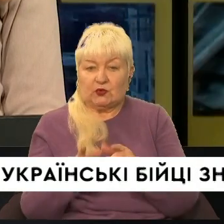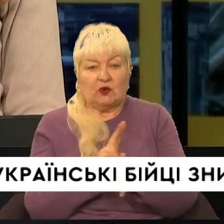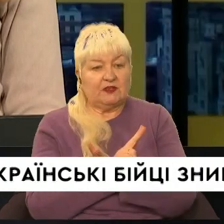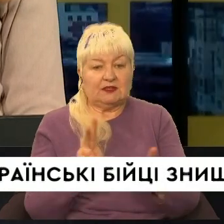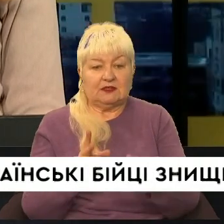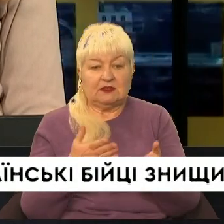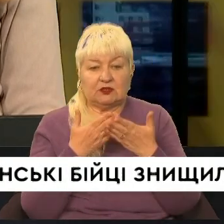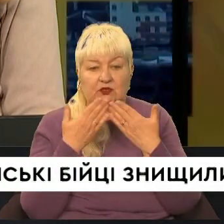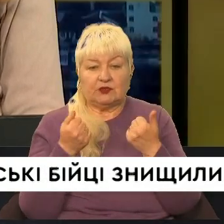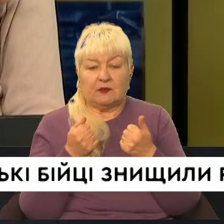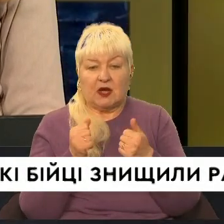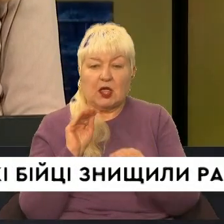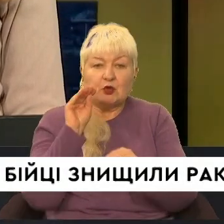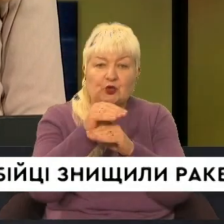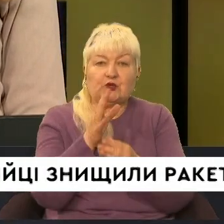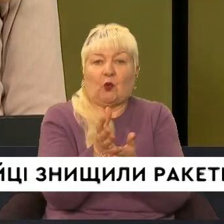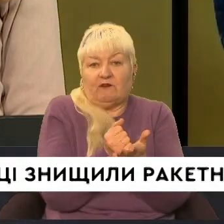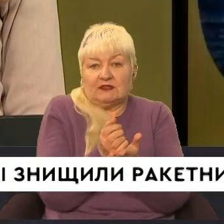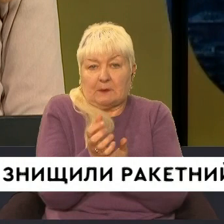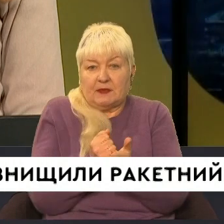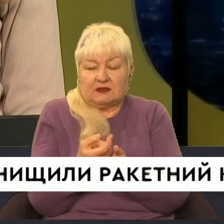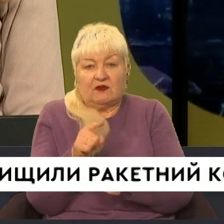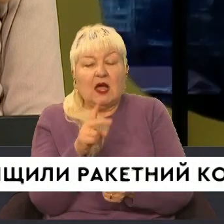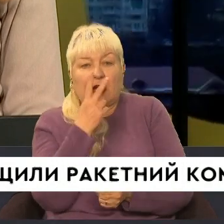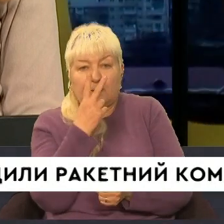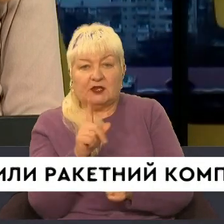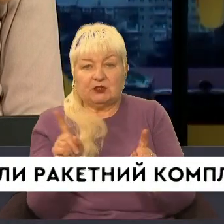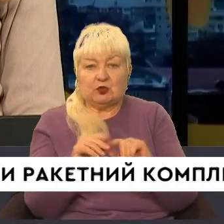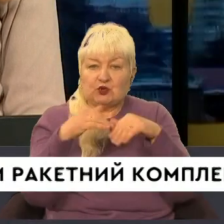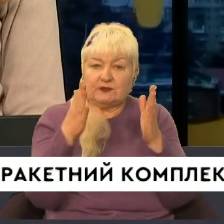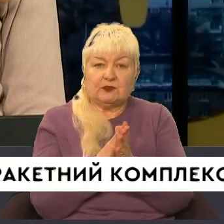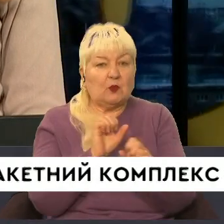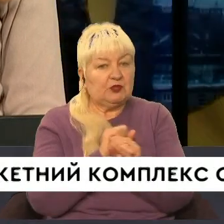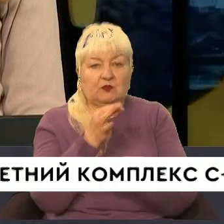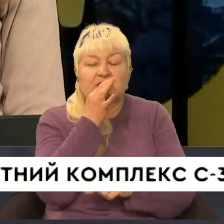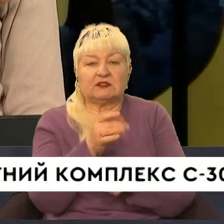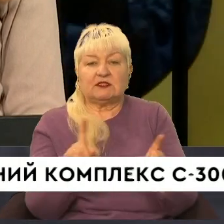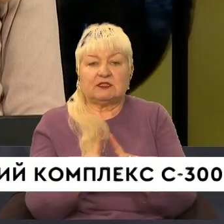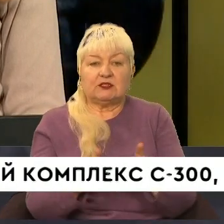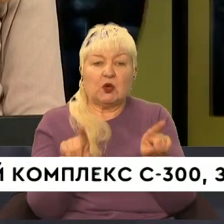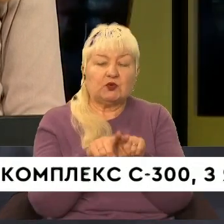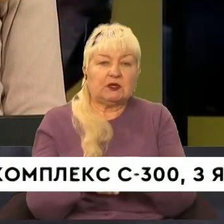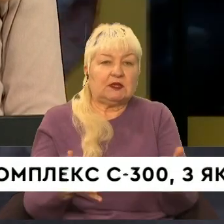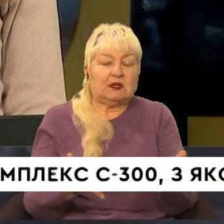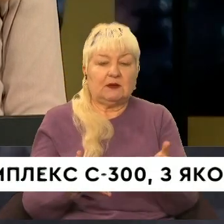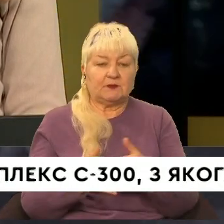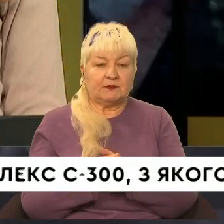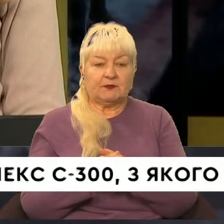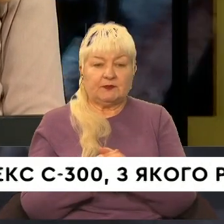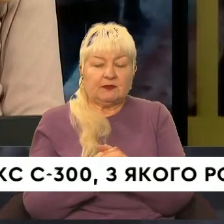тримає додаткових запасів, але ж бачимо, що в цілому не можна сказати, що такий там прямо от